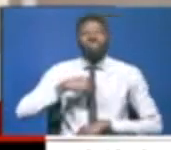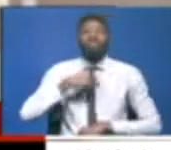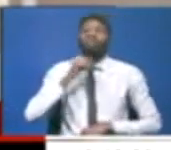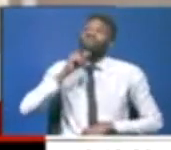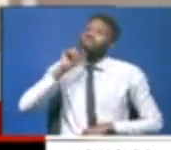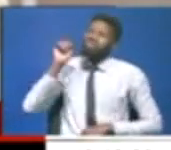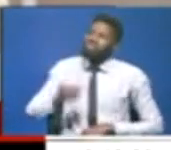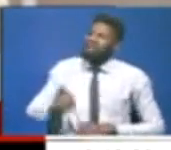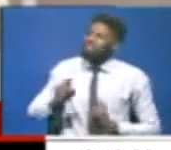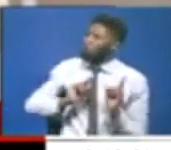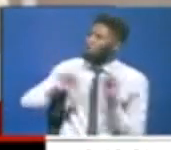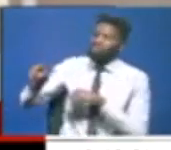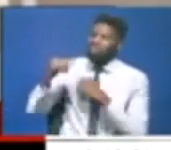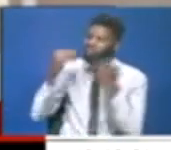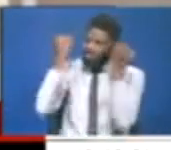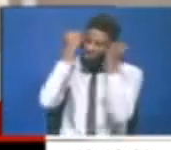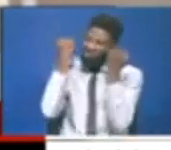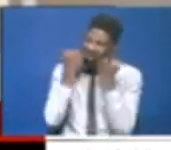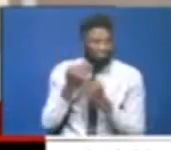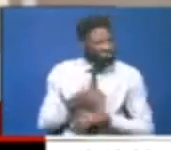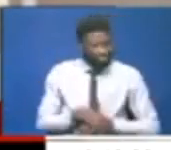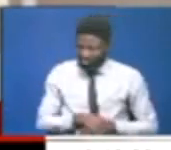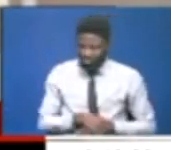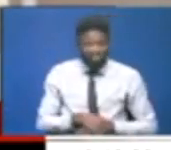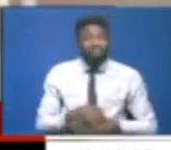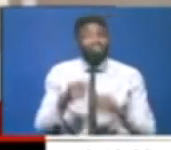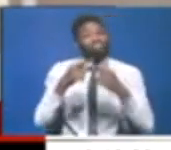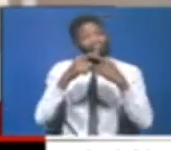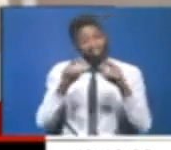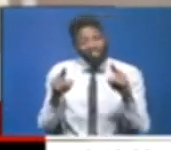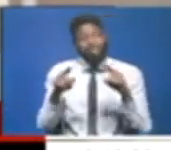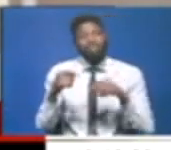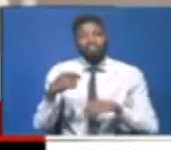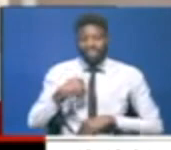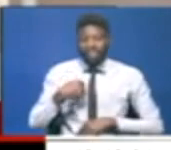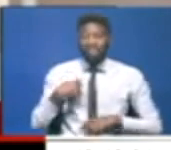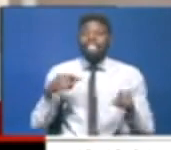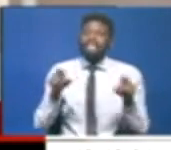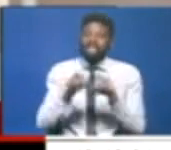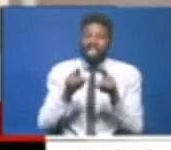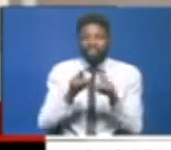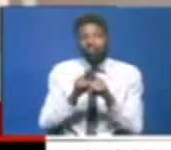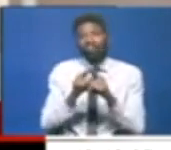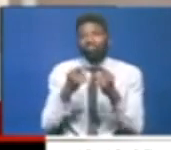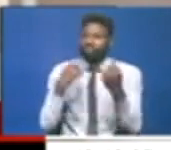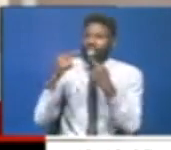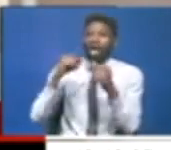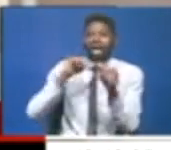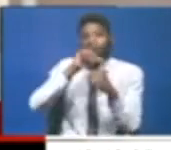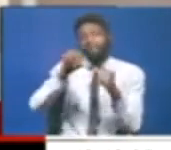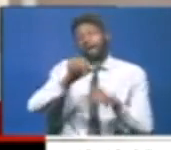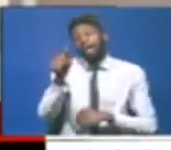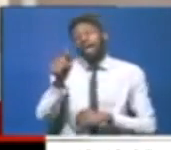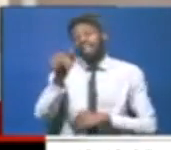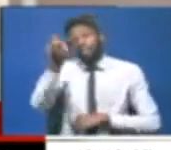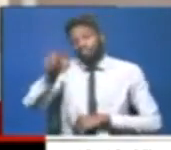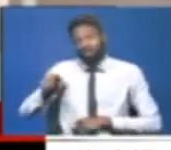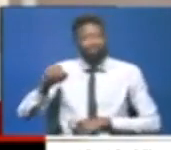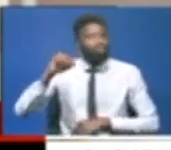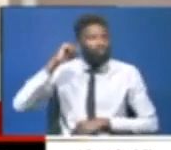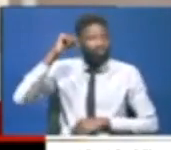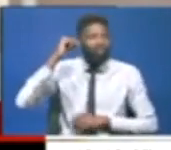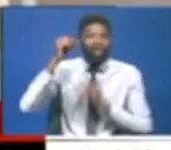kwenda katika mahakama. Lakini mimi naongea kuhusu wagombeaji wengine ambao labda watakuwa na bahati kama